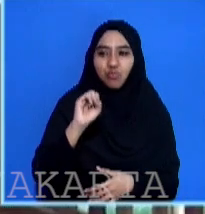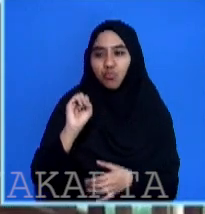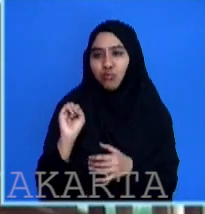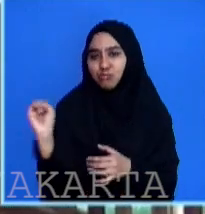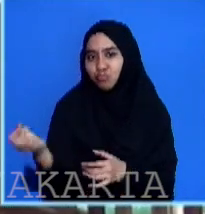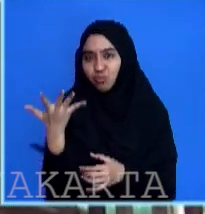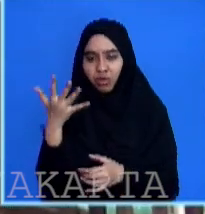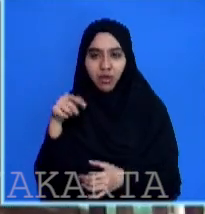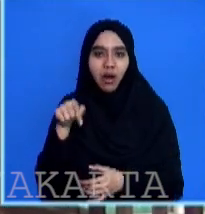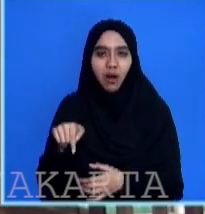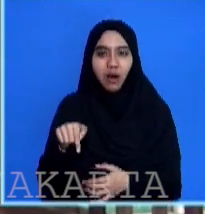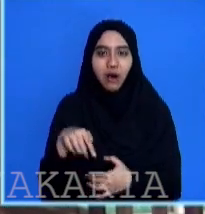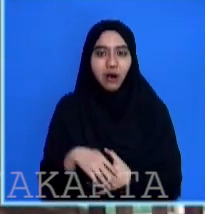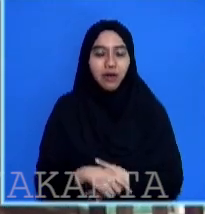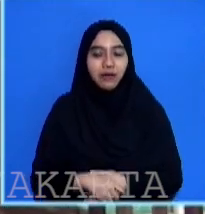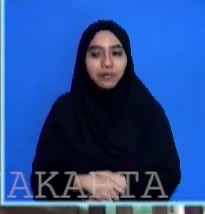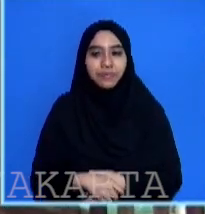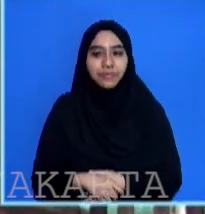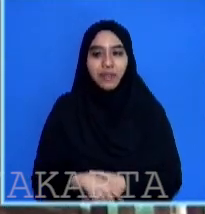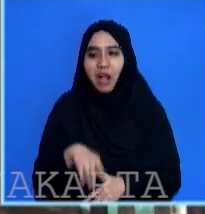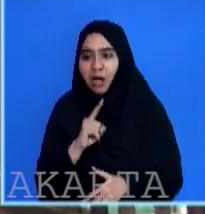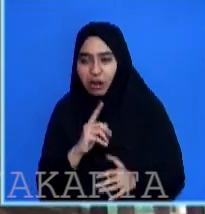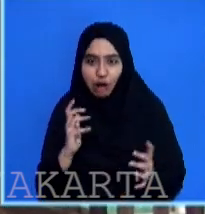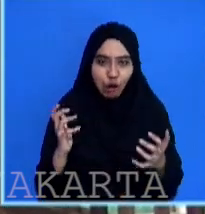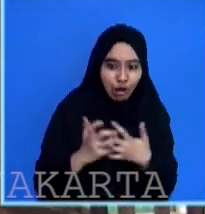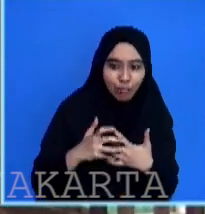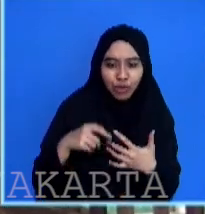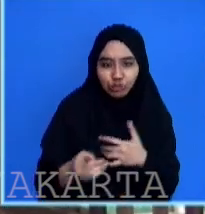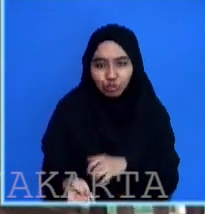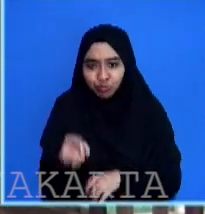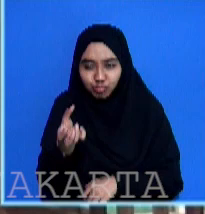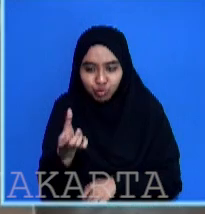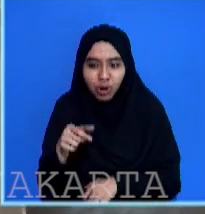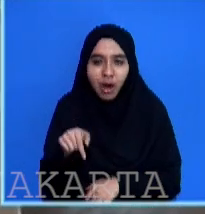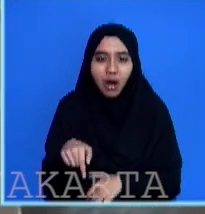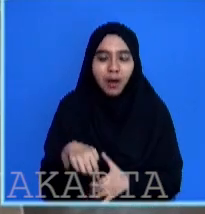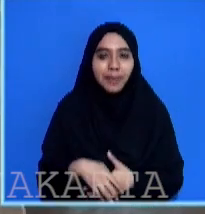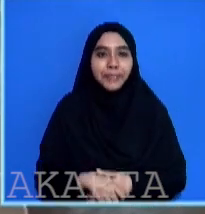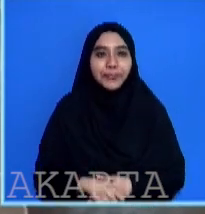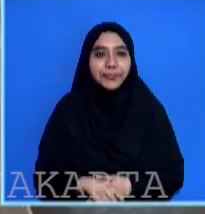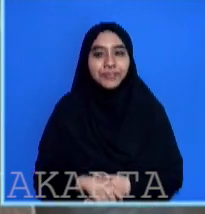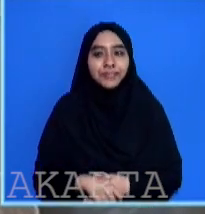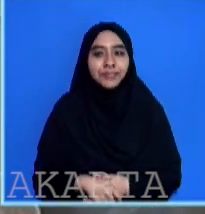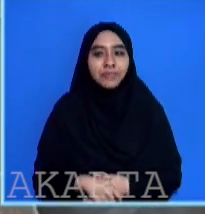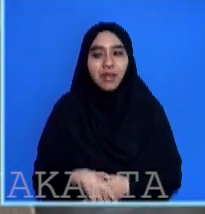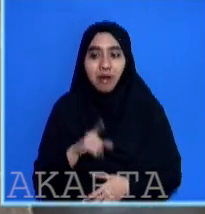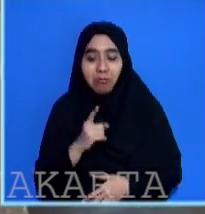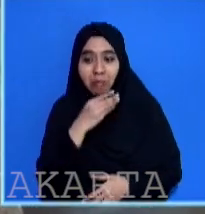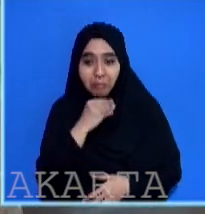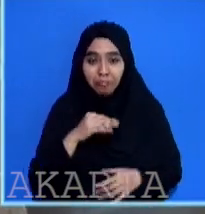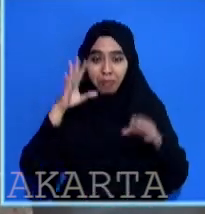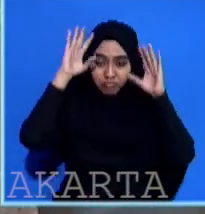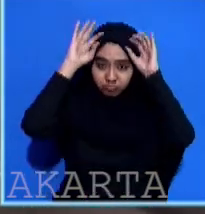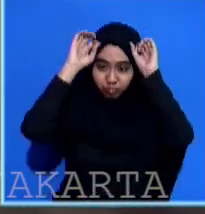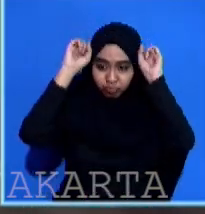juta ee daya adap daya adaptasinya lebih baik itu kami menggunakan jantan S mendo jinis etawa menopo dene